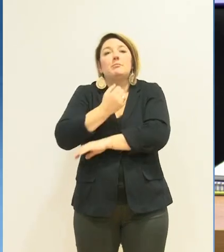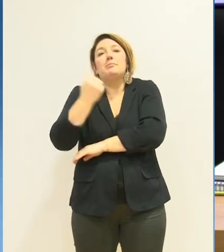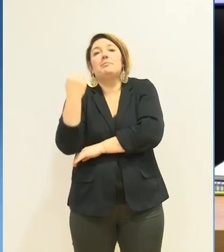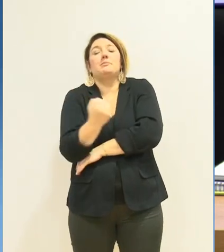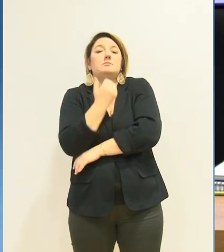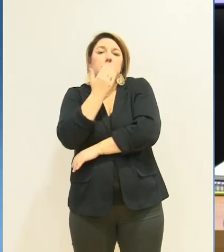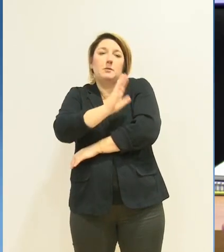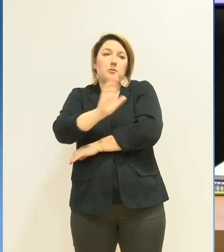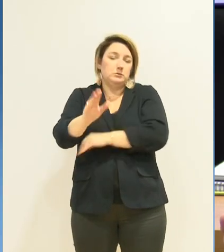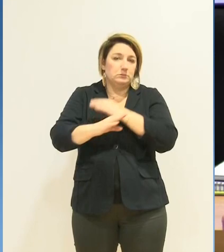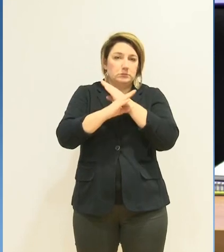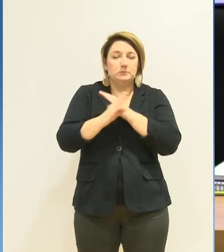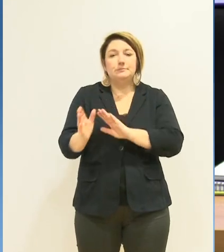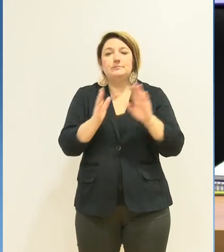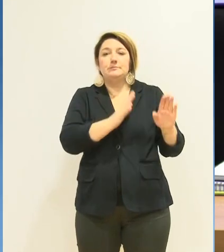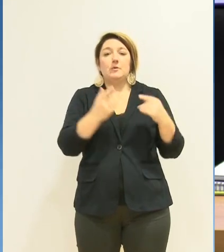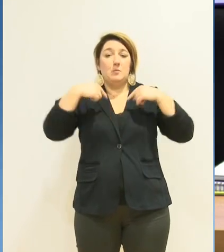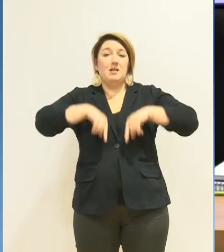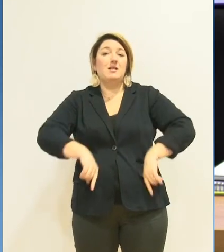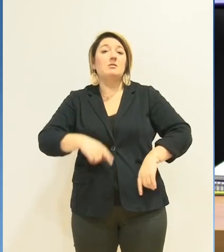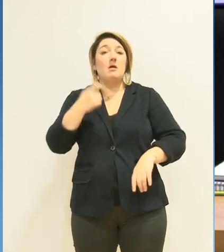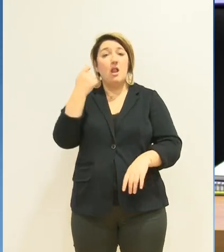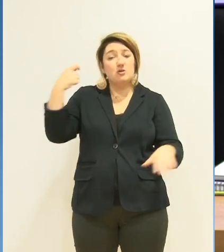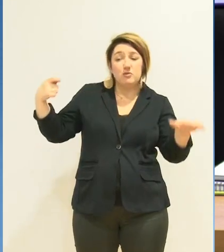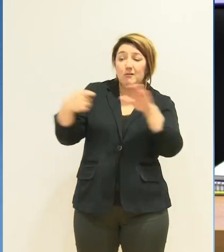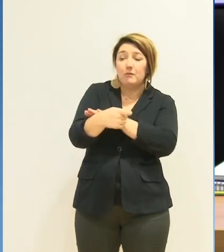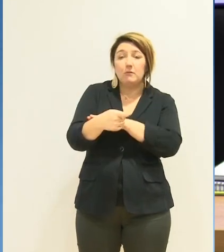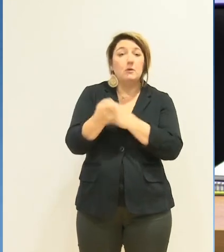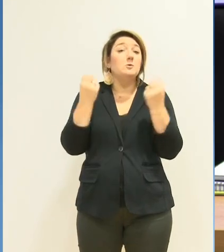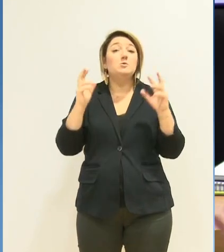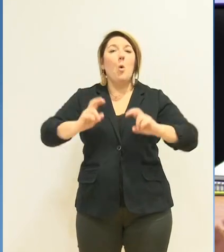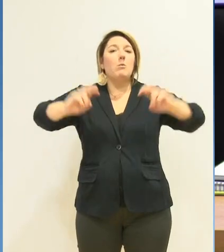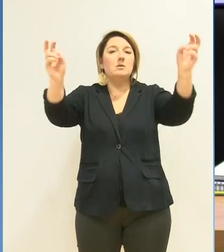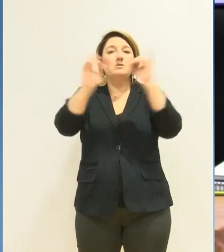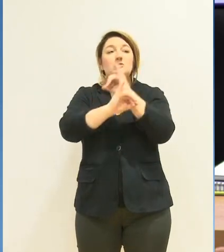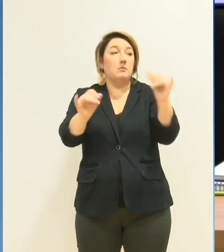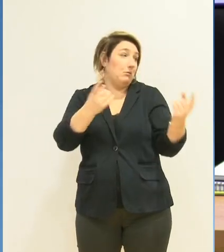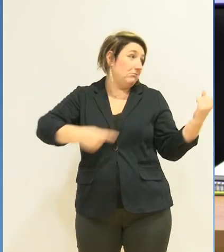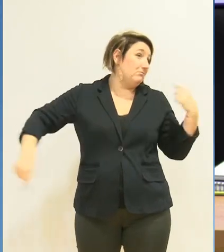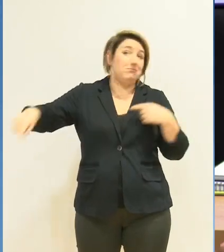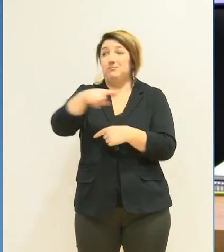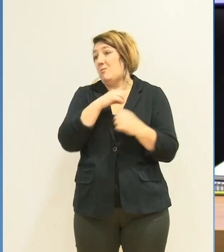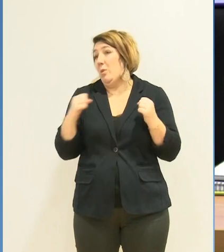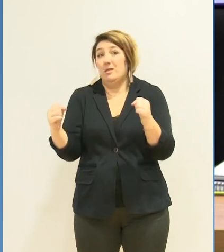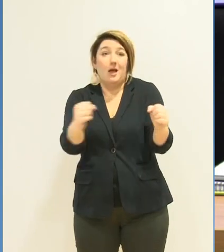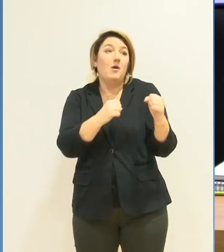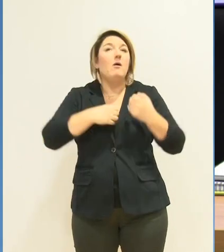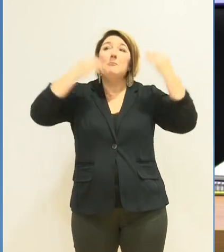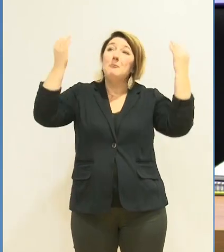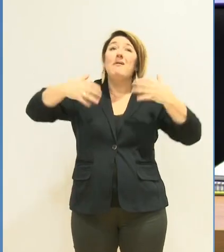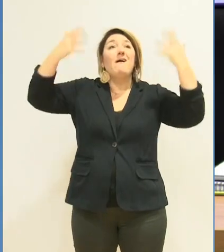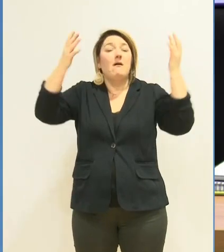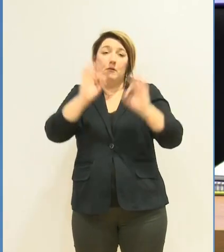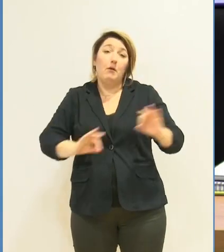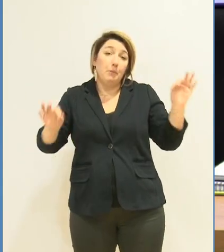dotations de l'état qui ne vont pas augmenter ça je crois que là on est tous d'accord pour dire que y'a pas de miracle de